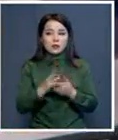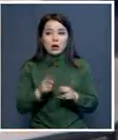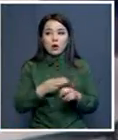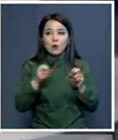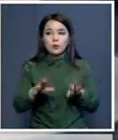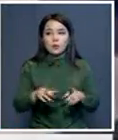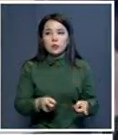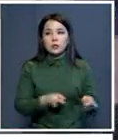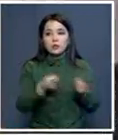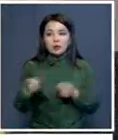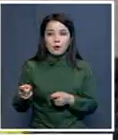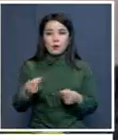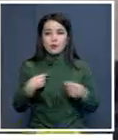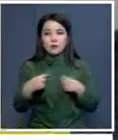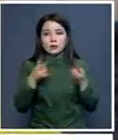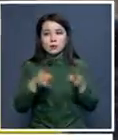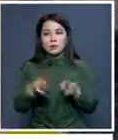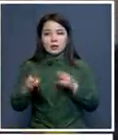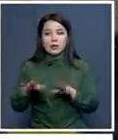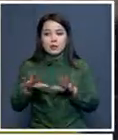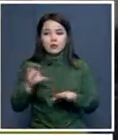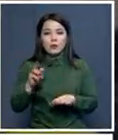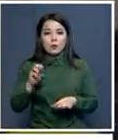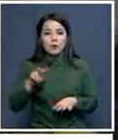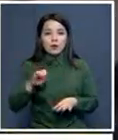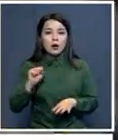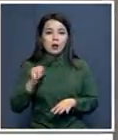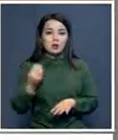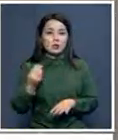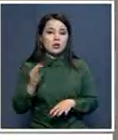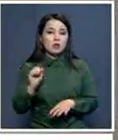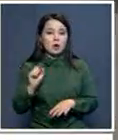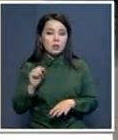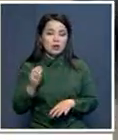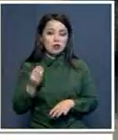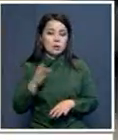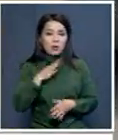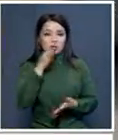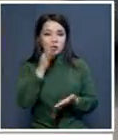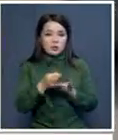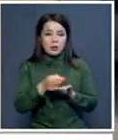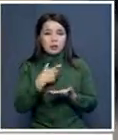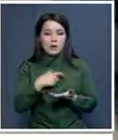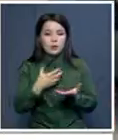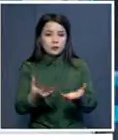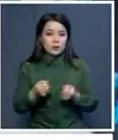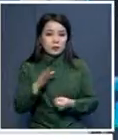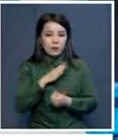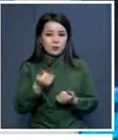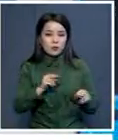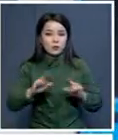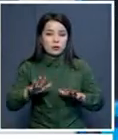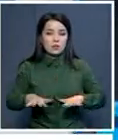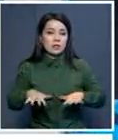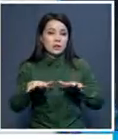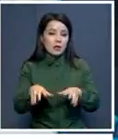көшірілген. Қантөгіс үшін жауапкершілікті сомалилік Әш Шабаш қарулы тобы өз мойнына алды. Кения үкіметі оқиғаны теракт